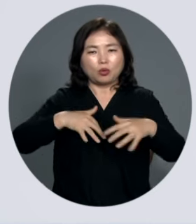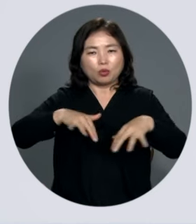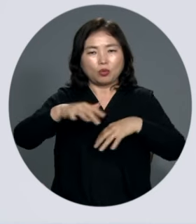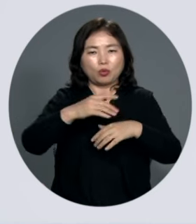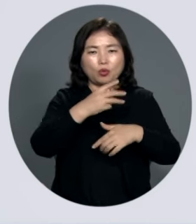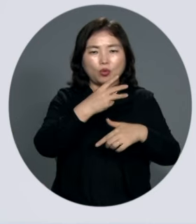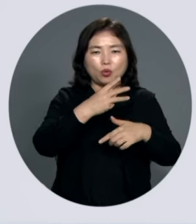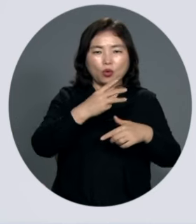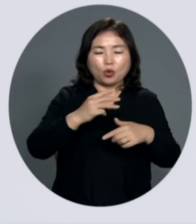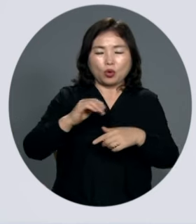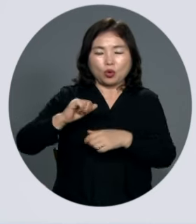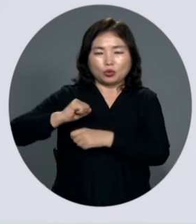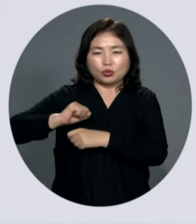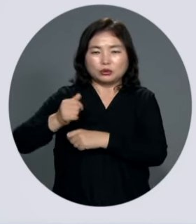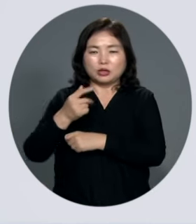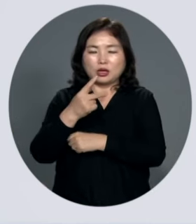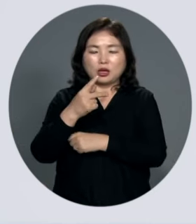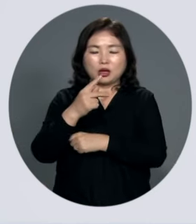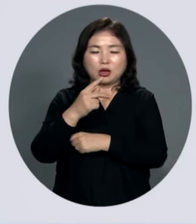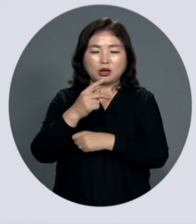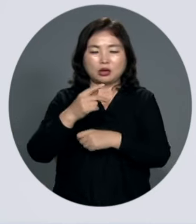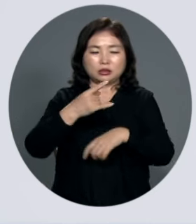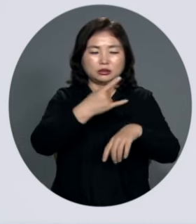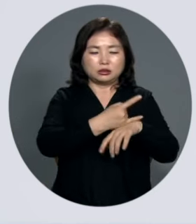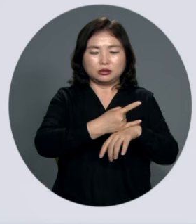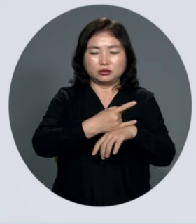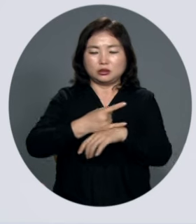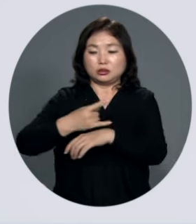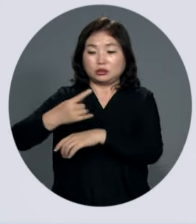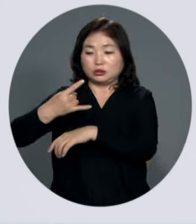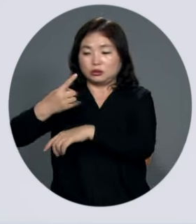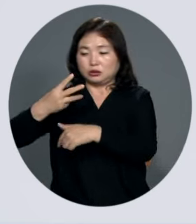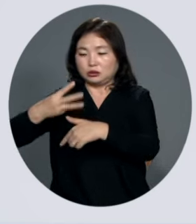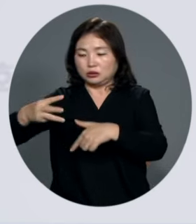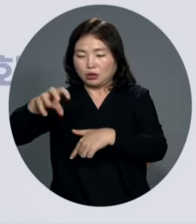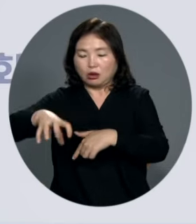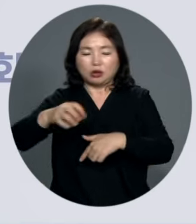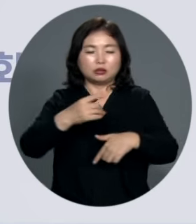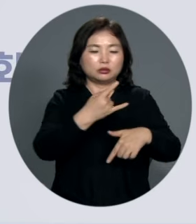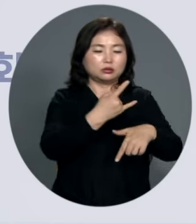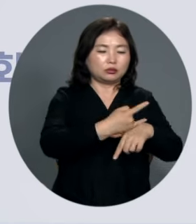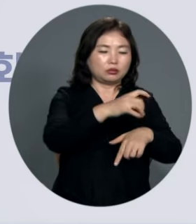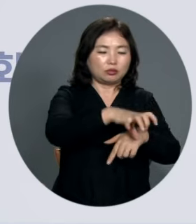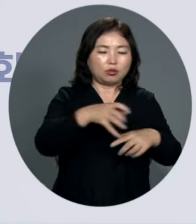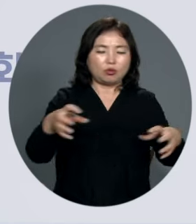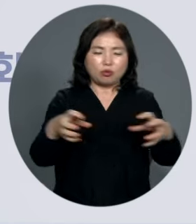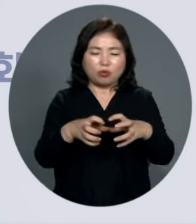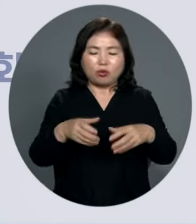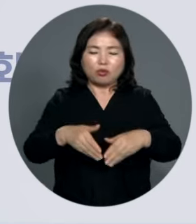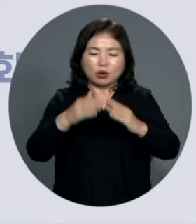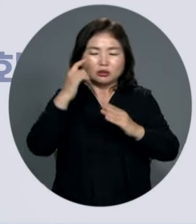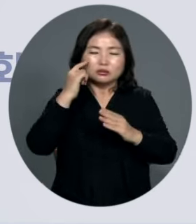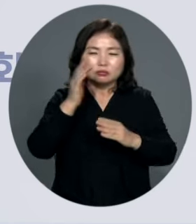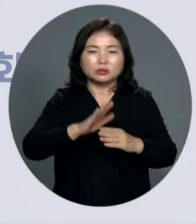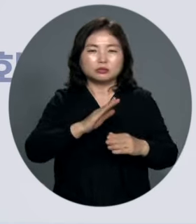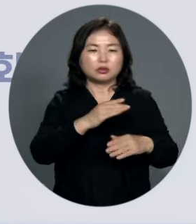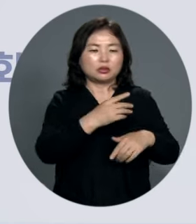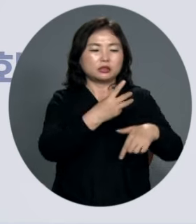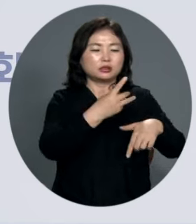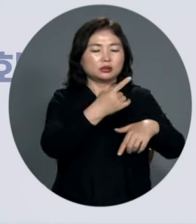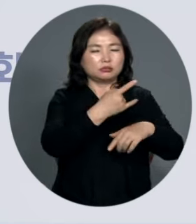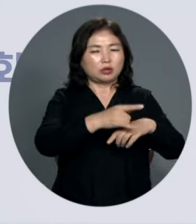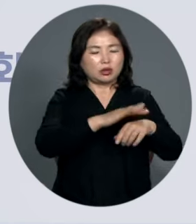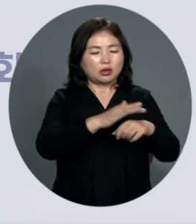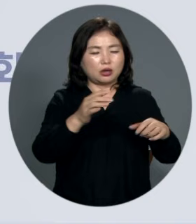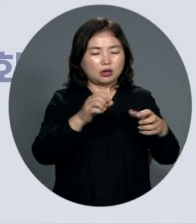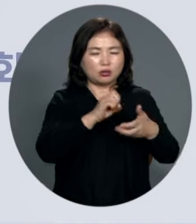군위 항공물류는 의성의 두기로 명시되 있음에도 불구하고 경북도의 무관심과 의성의 복수 터미널 위치에 대한